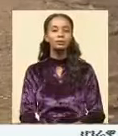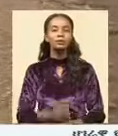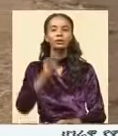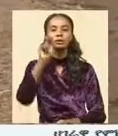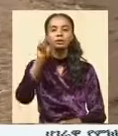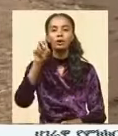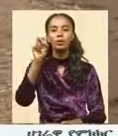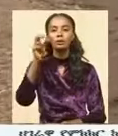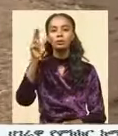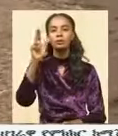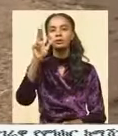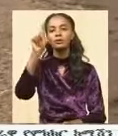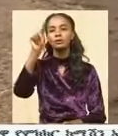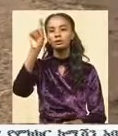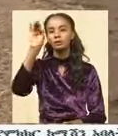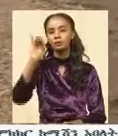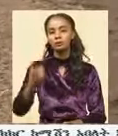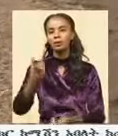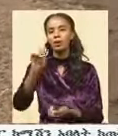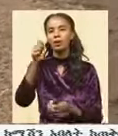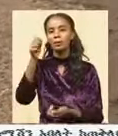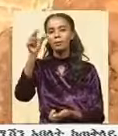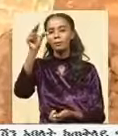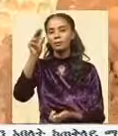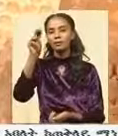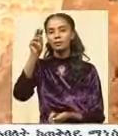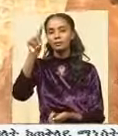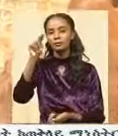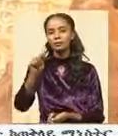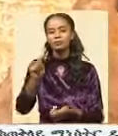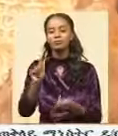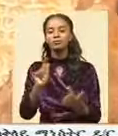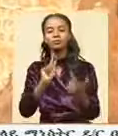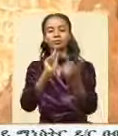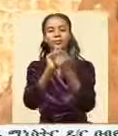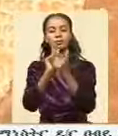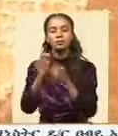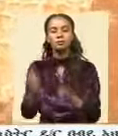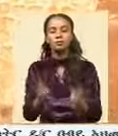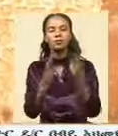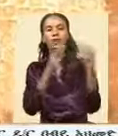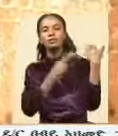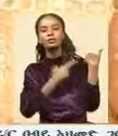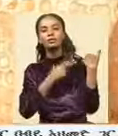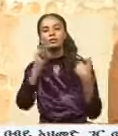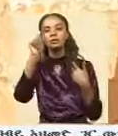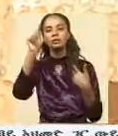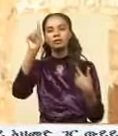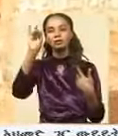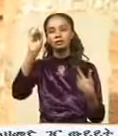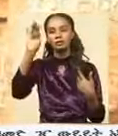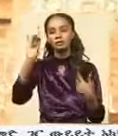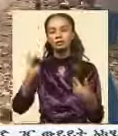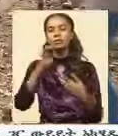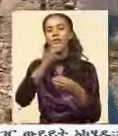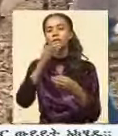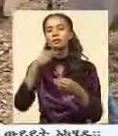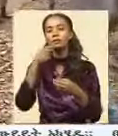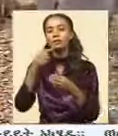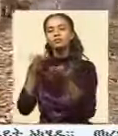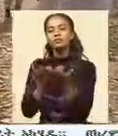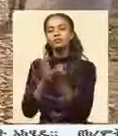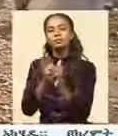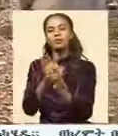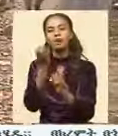በዳውሮ ዞን ተርጫ ዙሪያ ወረዳ የአባ መንታ ጉችሌ ቀበሌዎችን የሚያገናኝ በመንገዶች ባለስልጣን ተርጫ ዲስትሪክት ጽህፈት ቤት ተሰርቶ ለአገልግሎት የበቃው